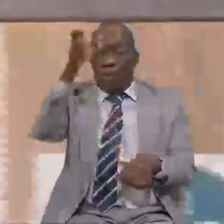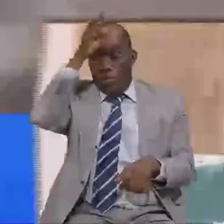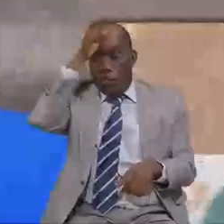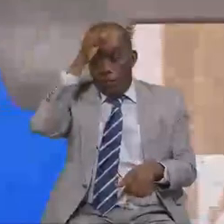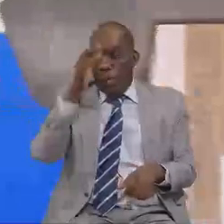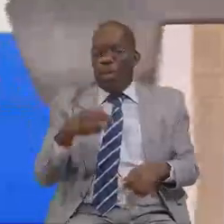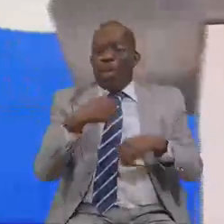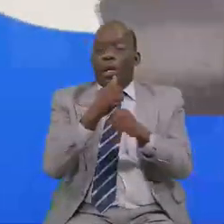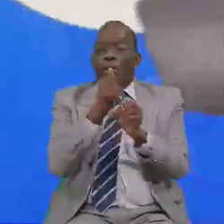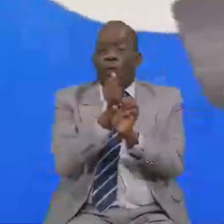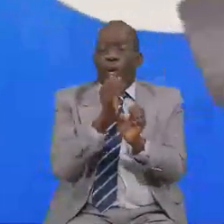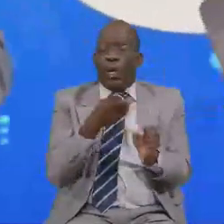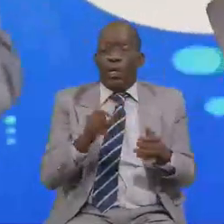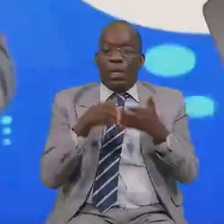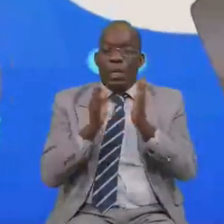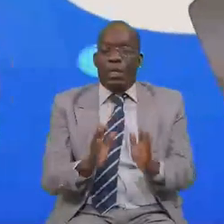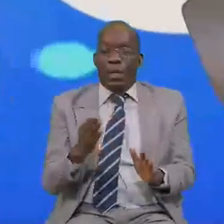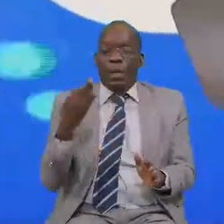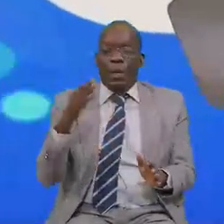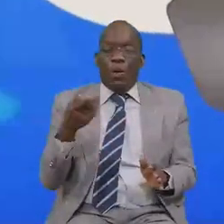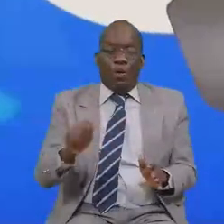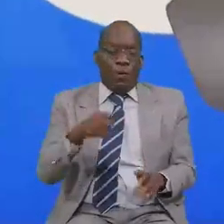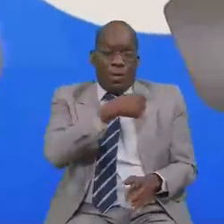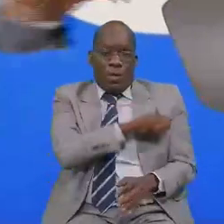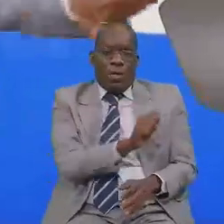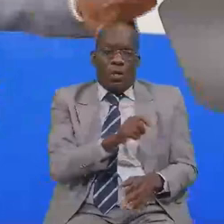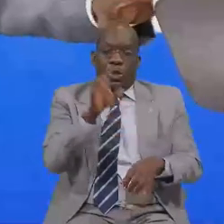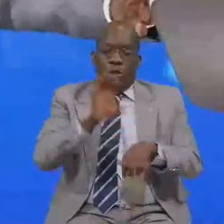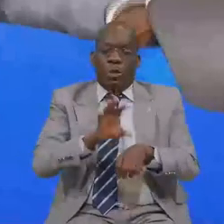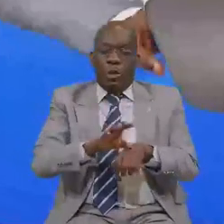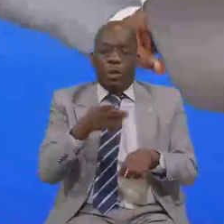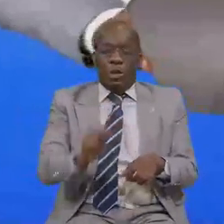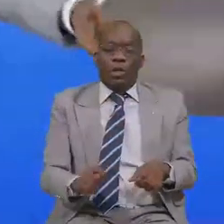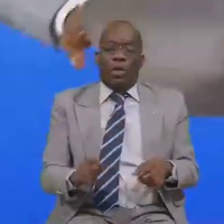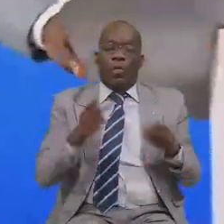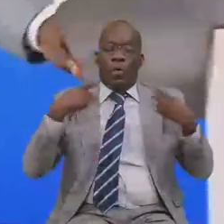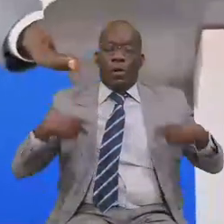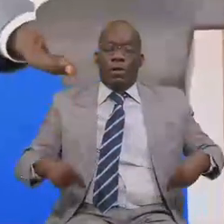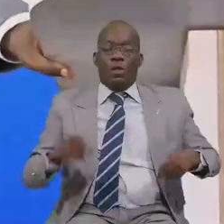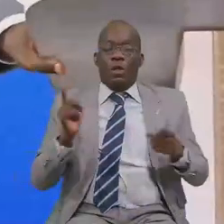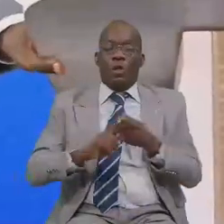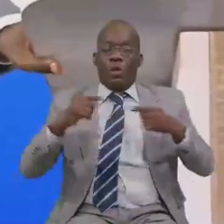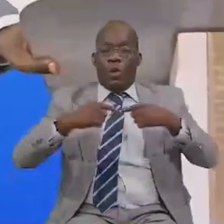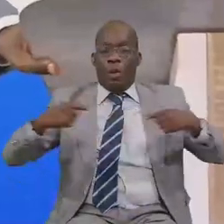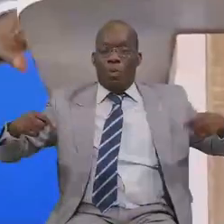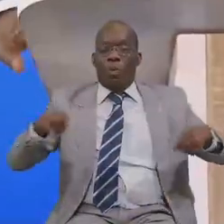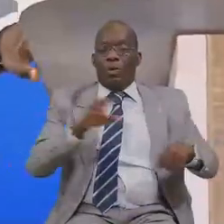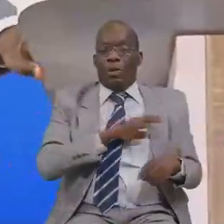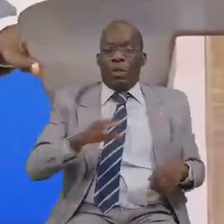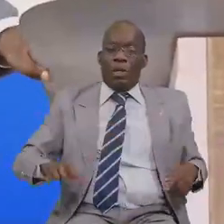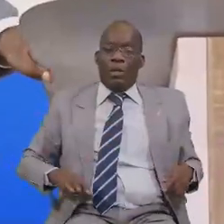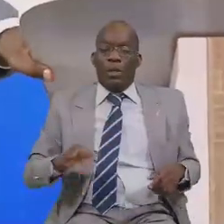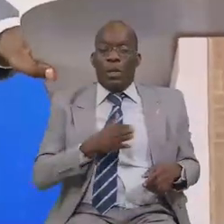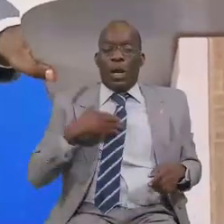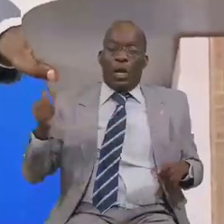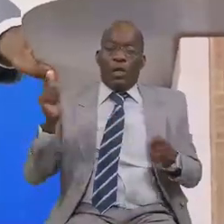c'est pousser les dirigeants de l'église traditionnelle à s'opposer à Christ et à